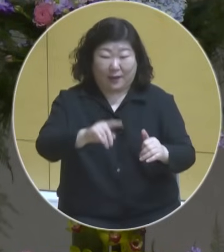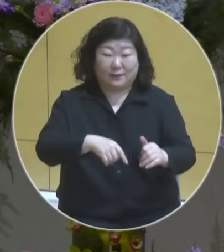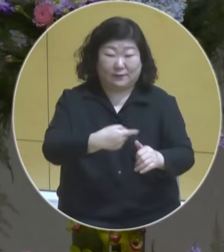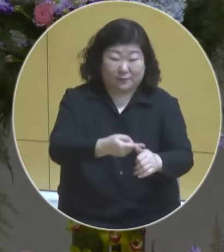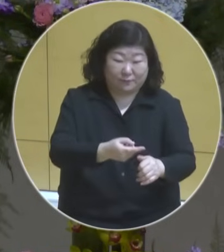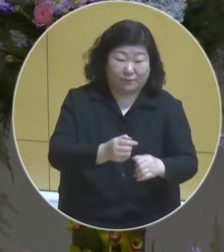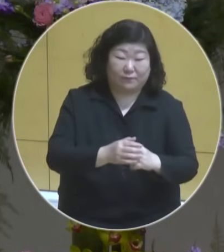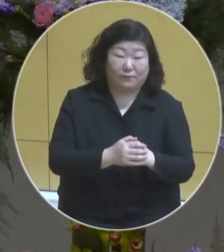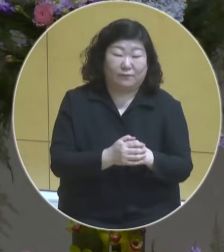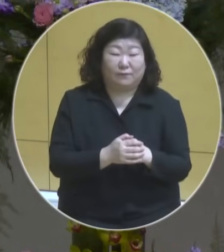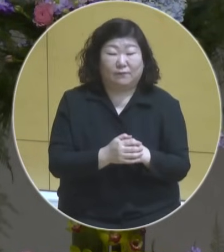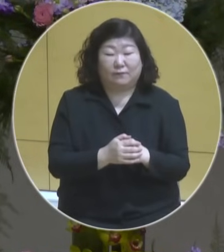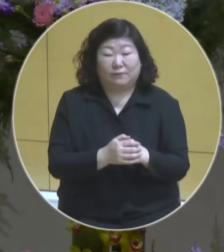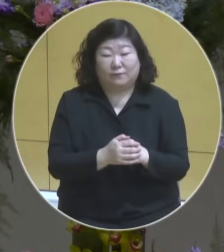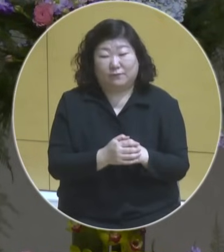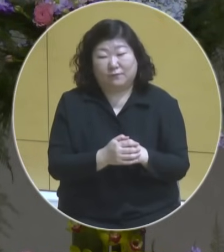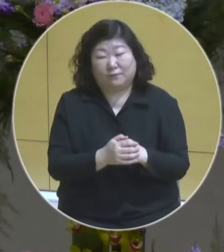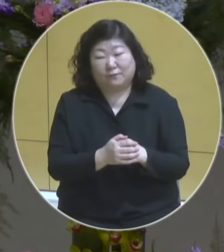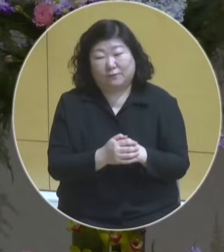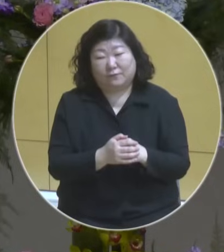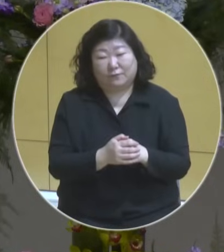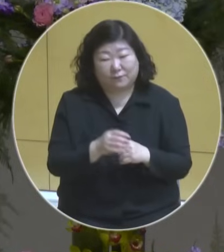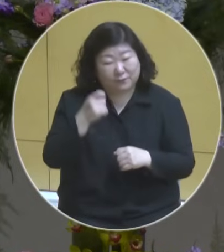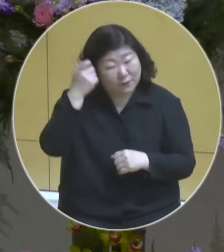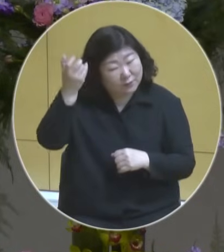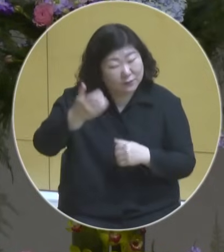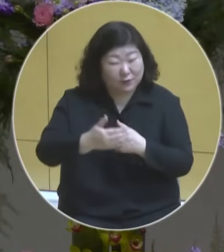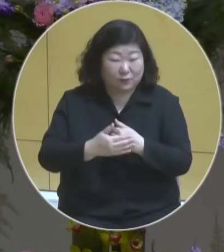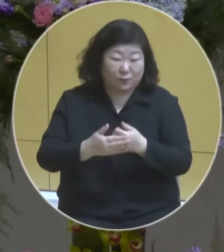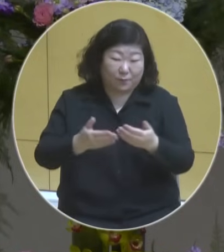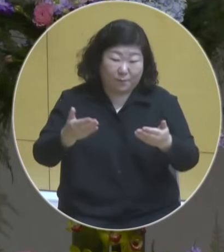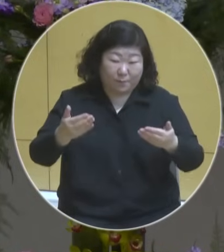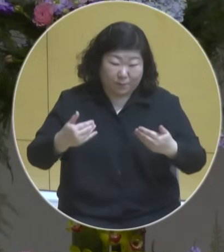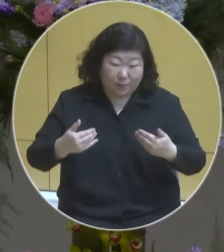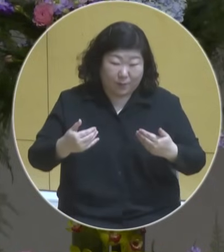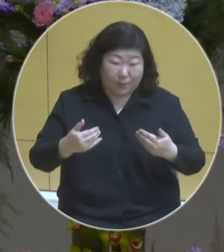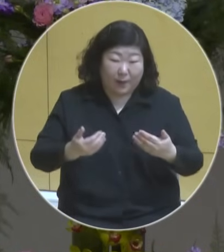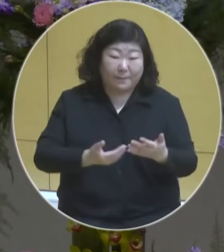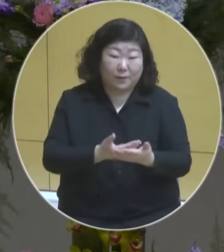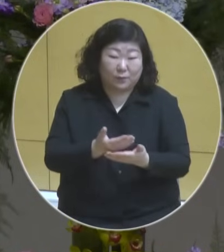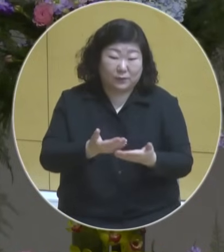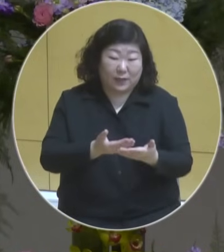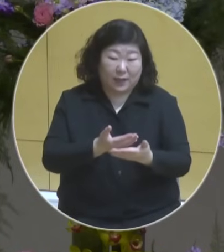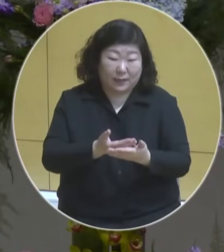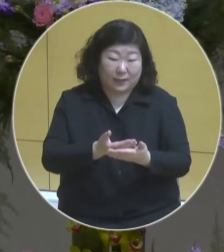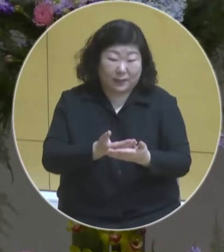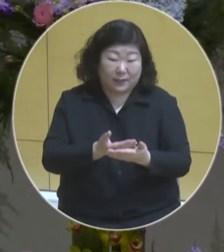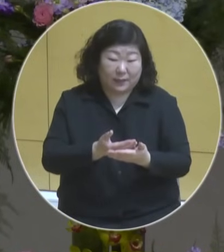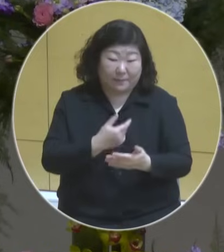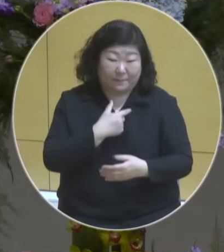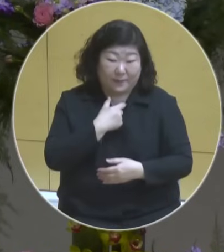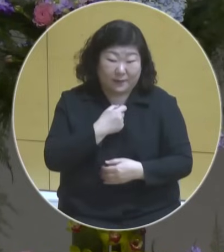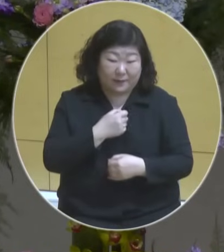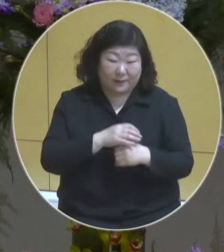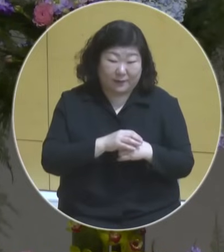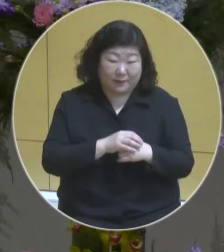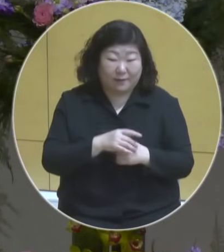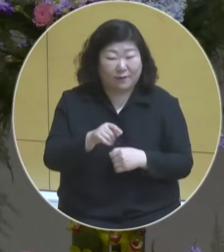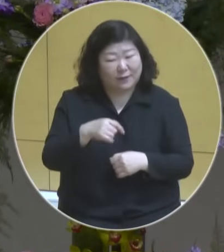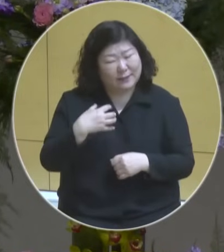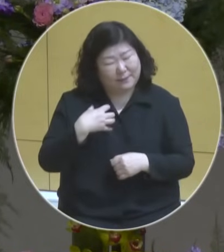소속되어서 또 영적인 도도 받고 함께 나눌 수 있도록 그런 일을 담당한 분들이 목자들